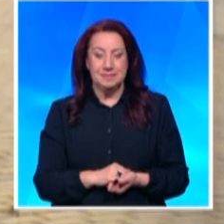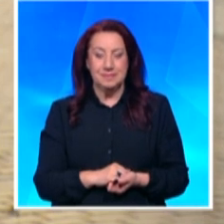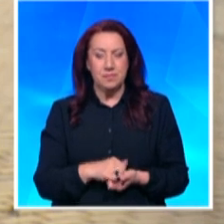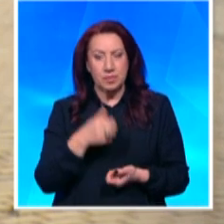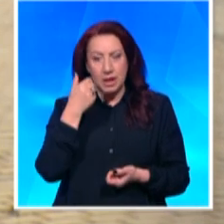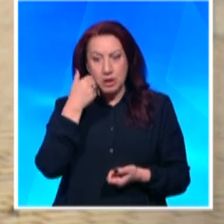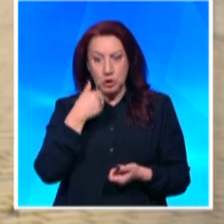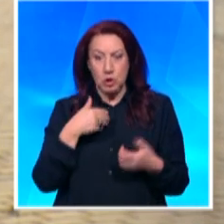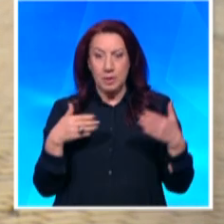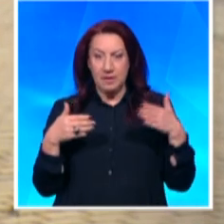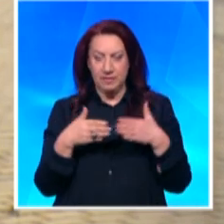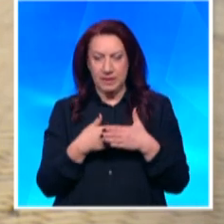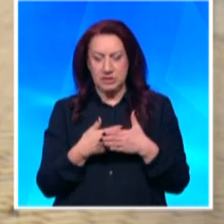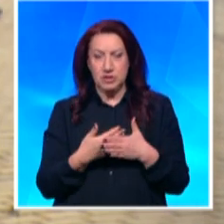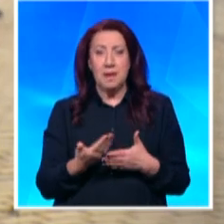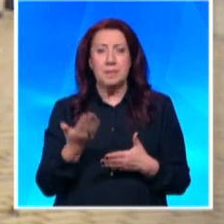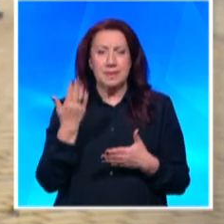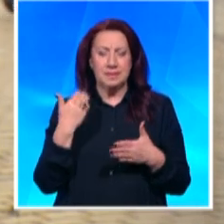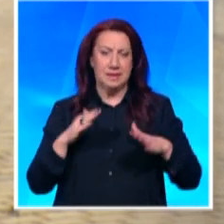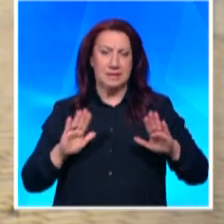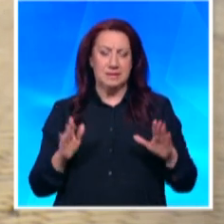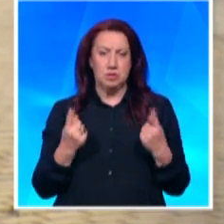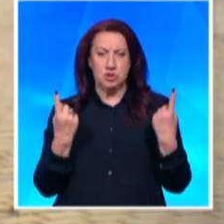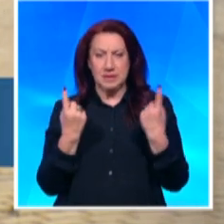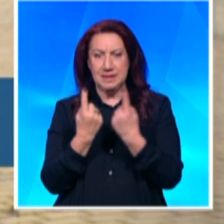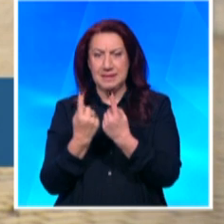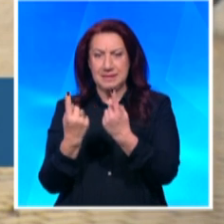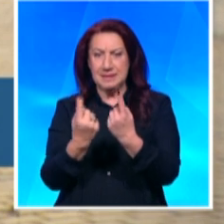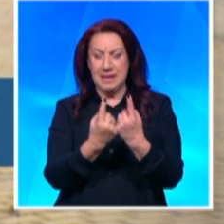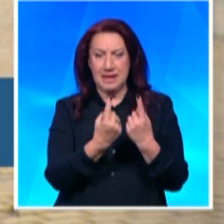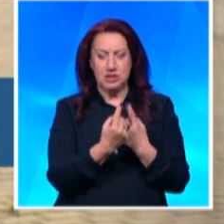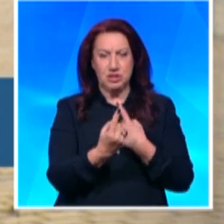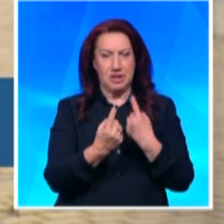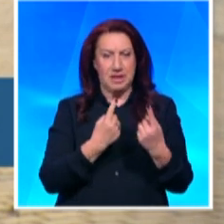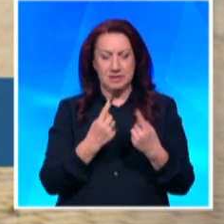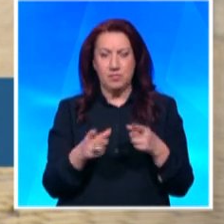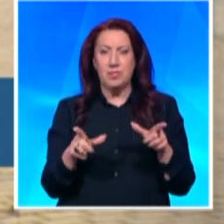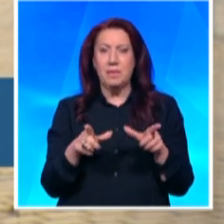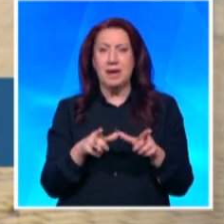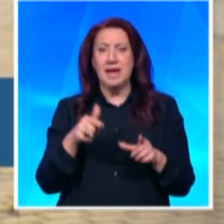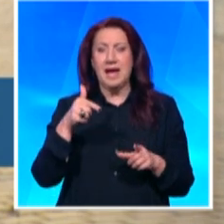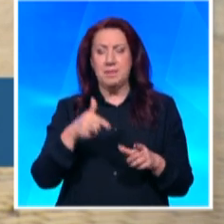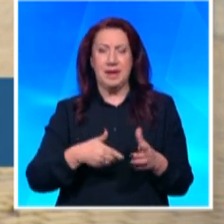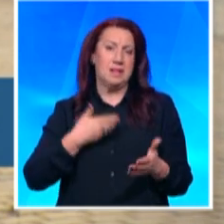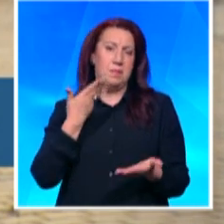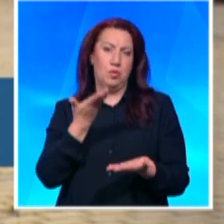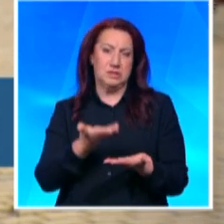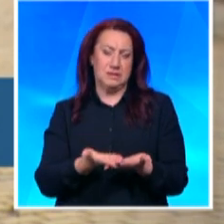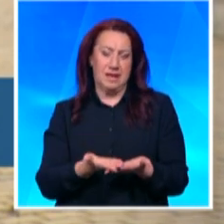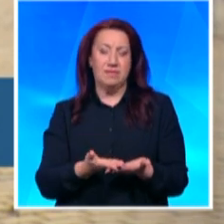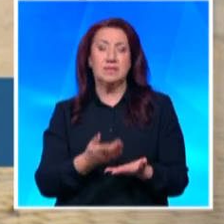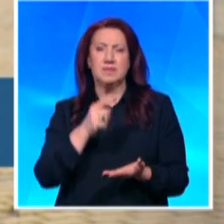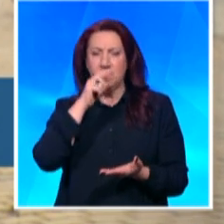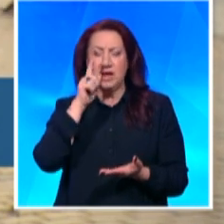Добър вечер. Още преди да започнат срещите и разговорите, Мария Габриел постави на масата на преговорите нещо много важно, а именно отстраняването на главния